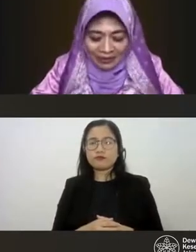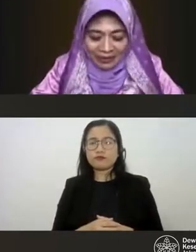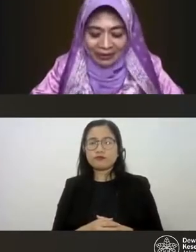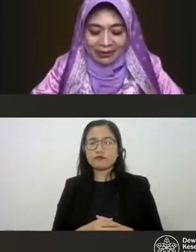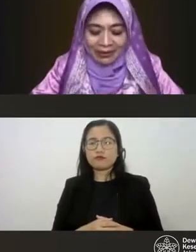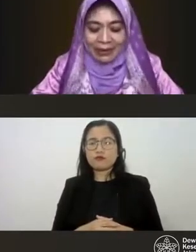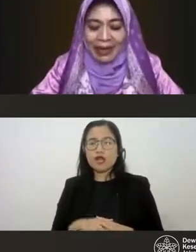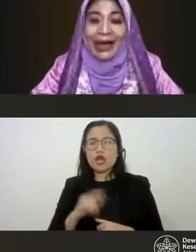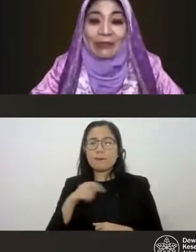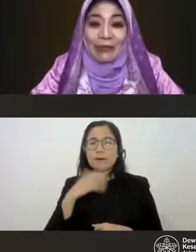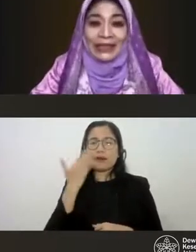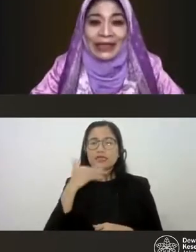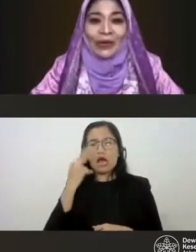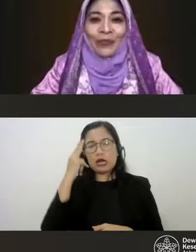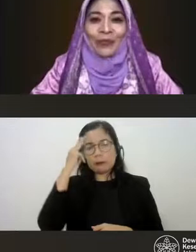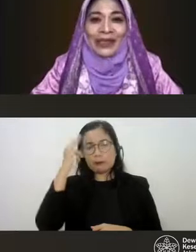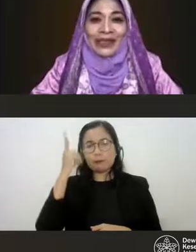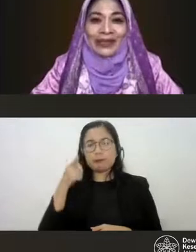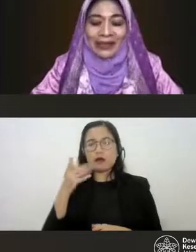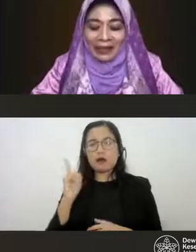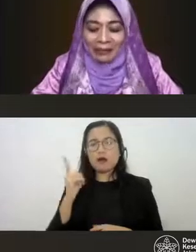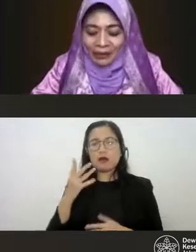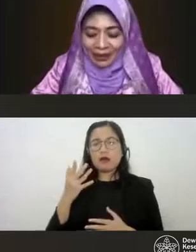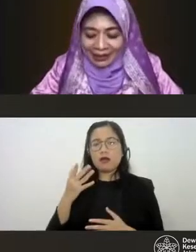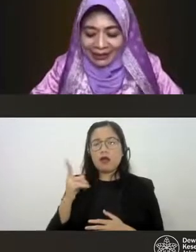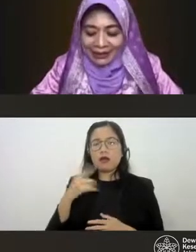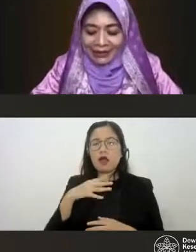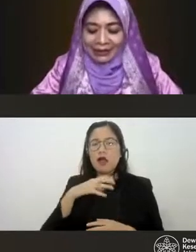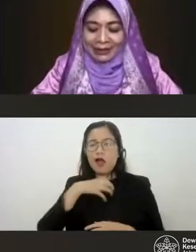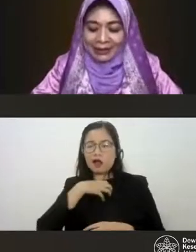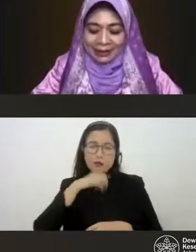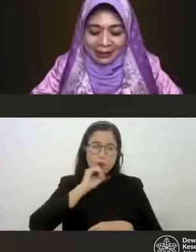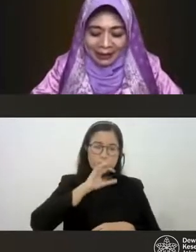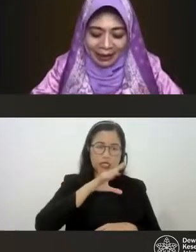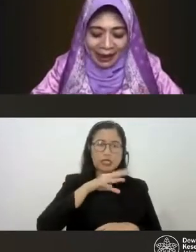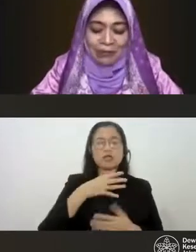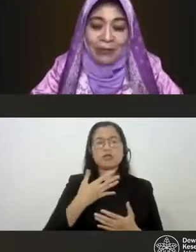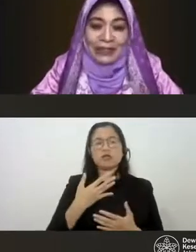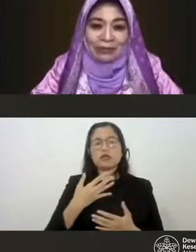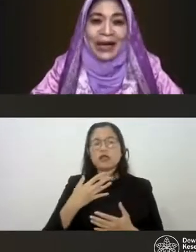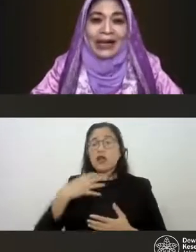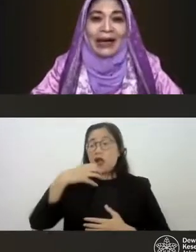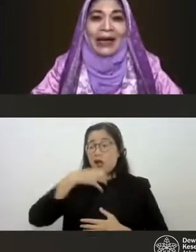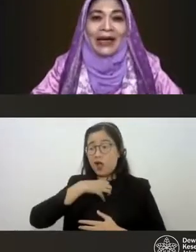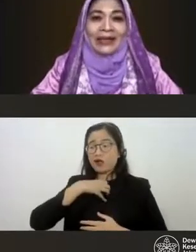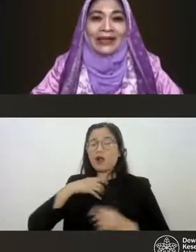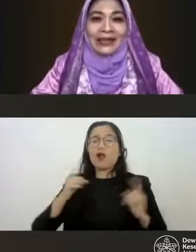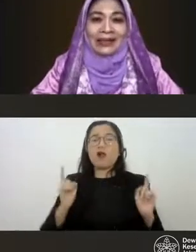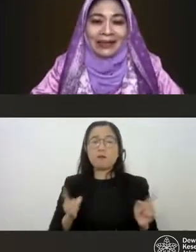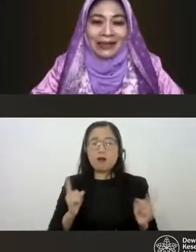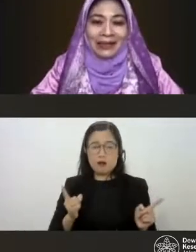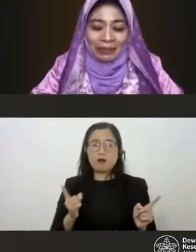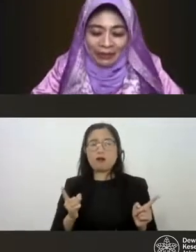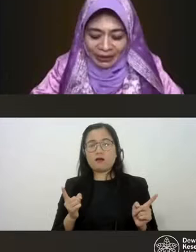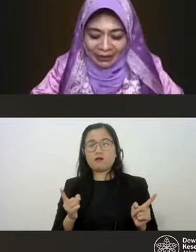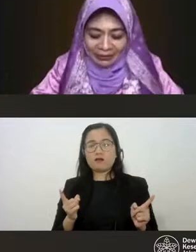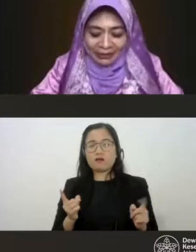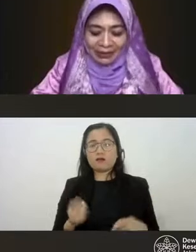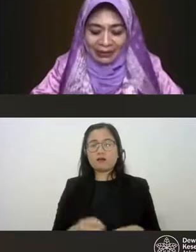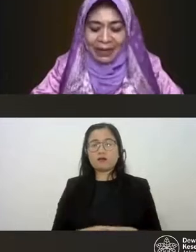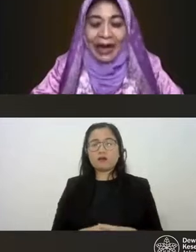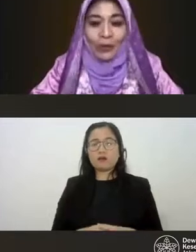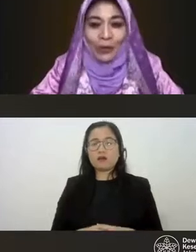Hibzun nafs, ya. Hak kebebasan beropini, hibzul akal, hak kebebasan beragama,